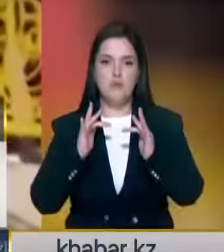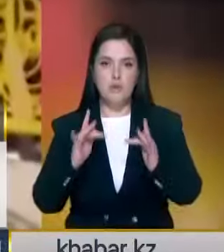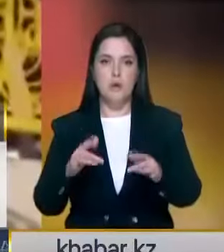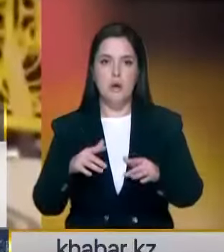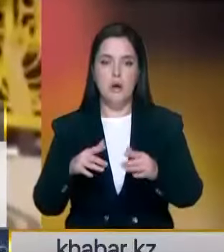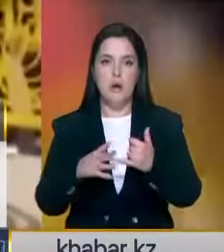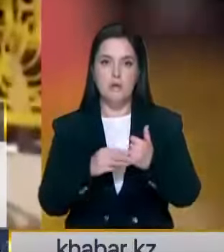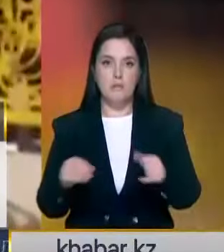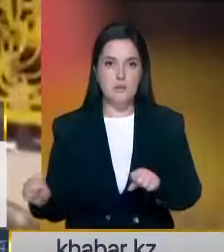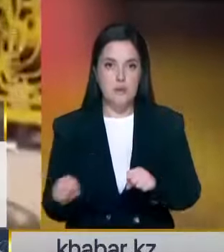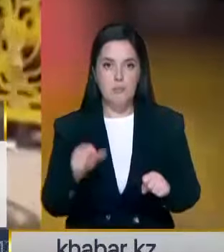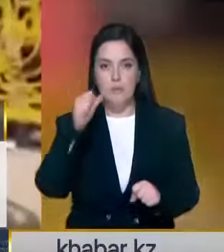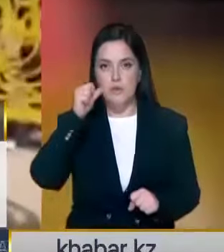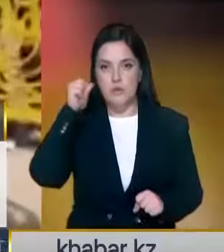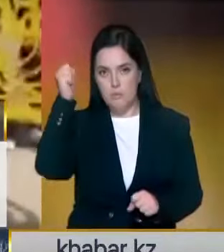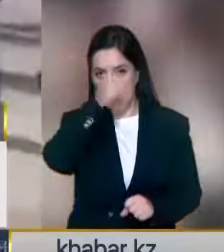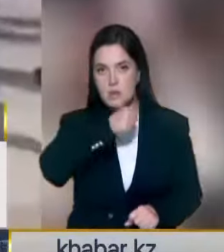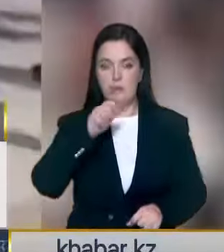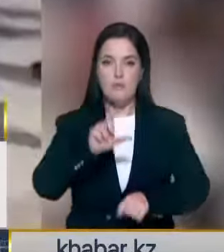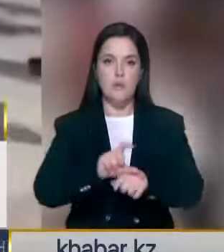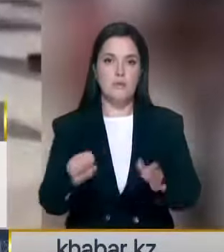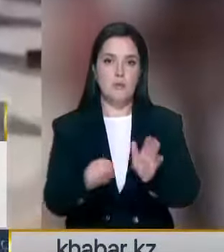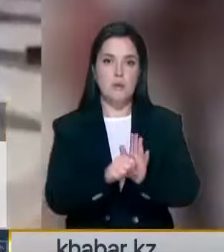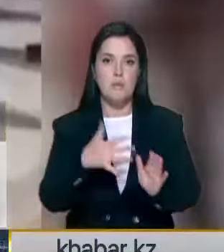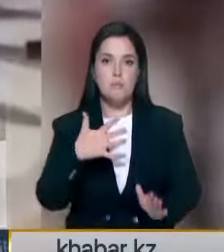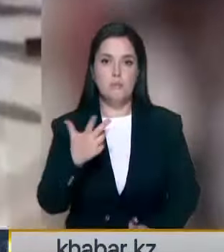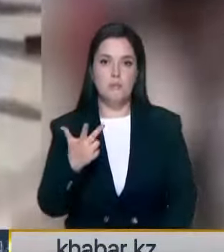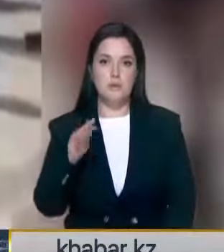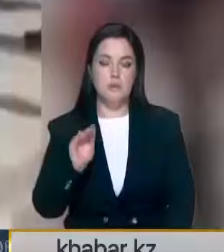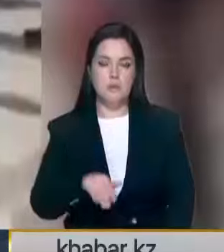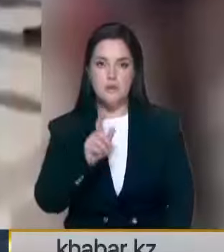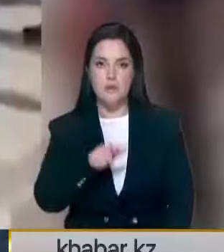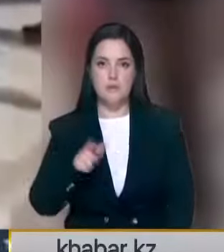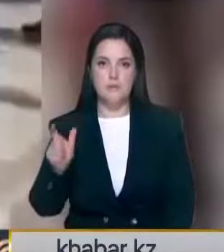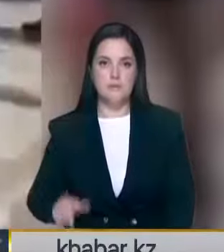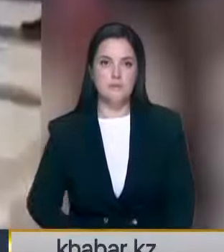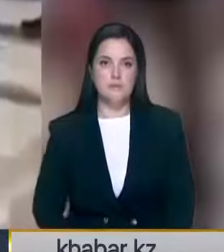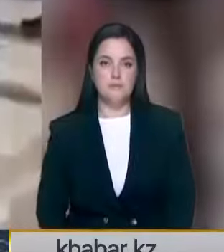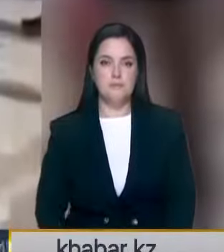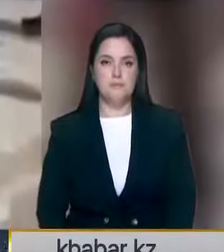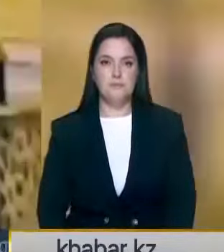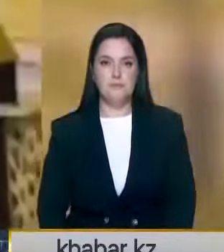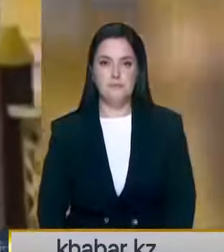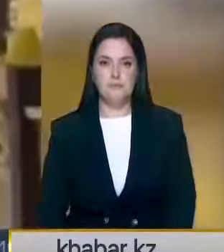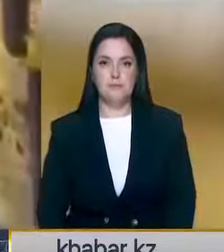опустошена мощным землетрясением в прошлом году тогда в Турции погибли более 53.000 человек